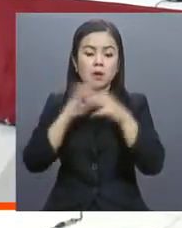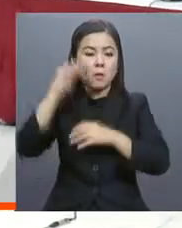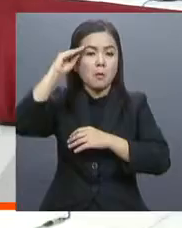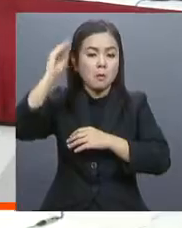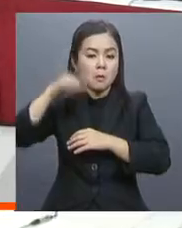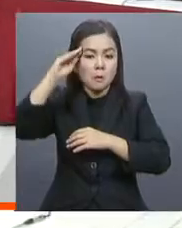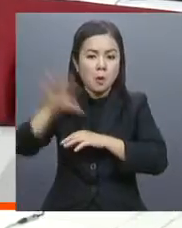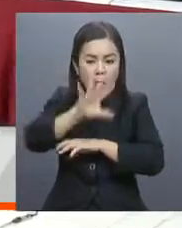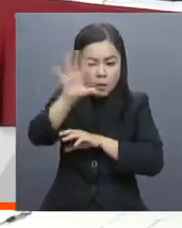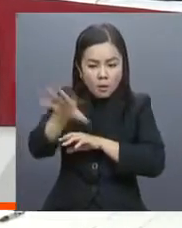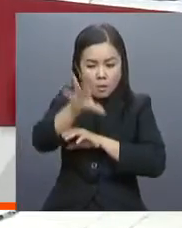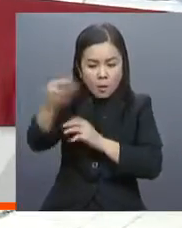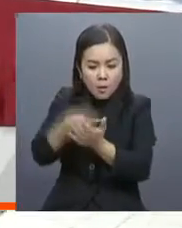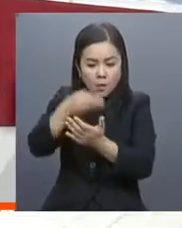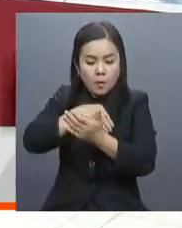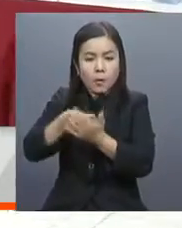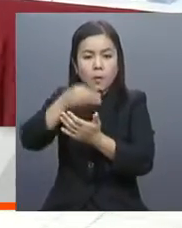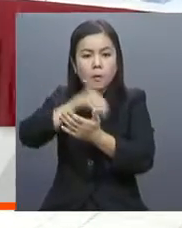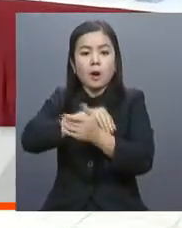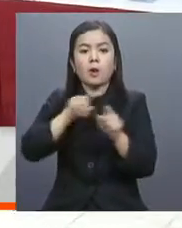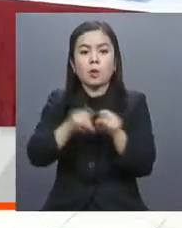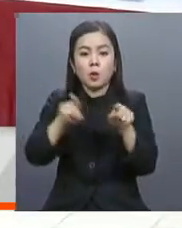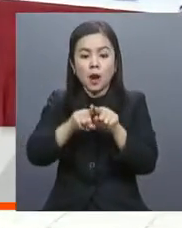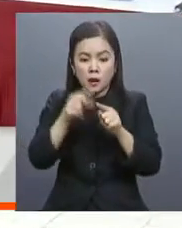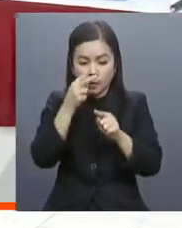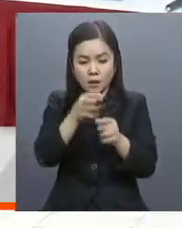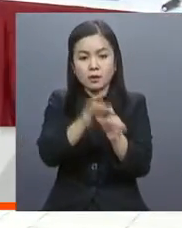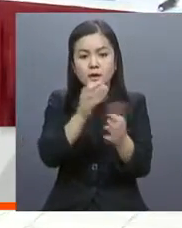งหาผลประโยชน์ที่ไม่ควรได้โดยชอบด้วยกฎหมาย